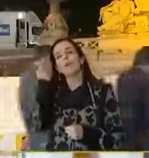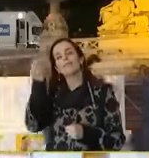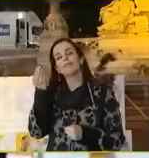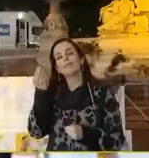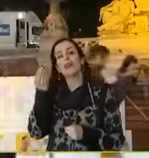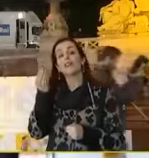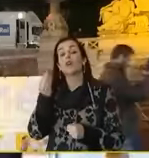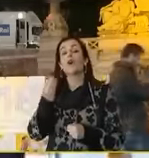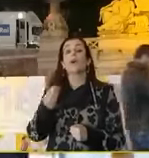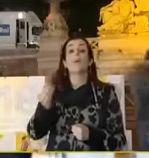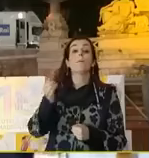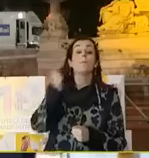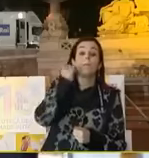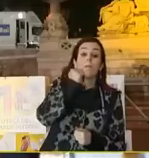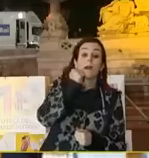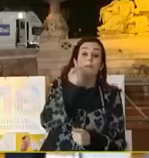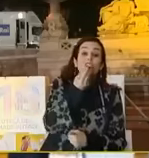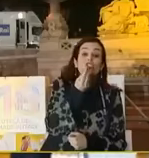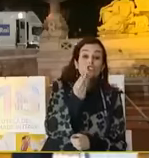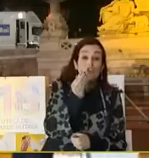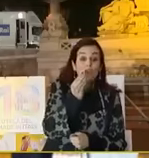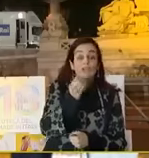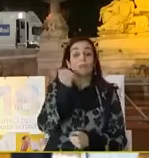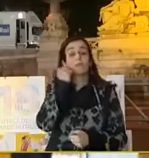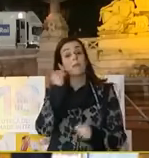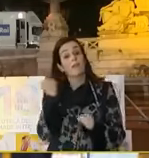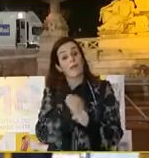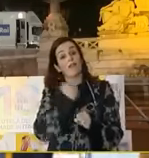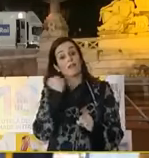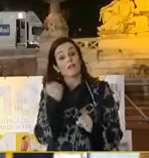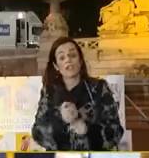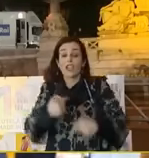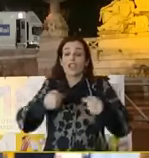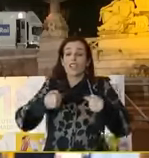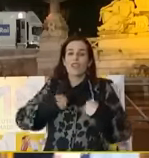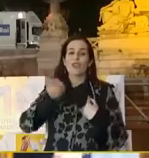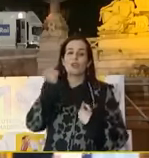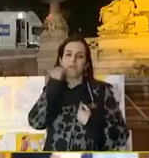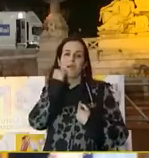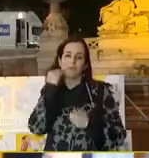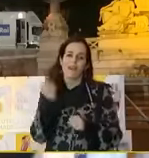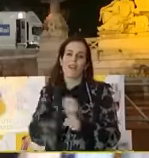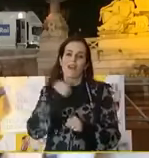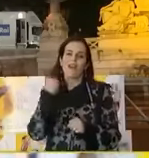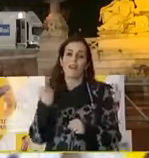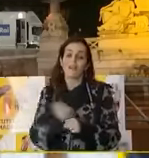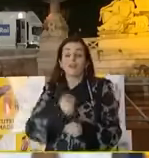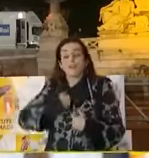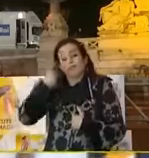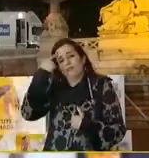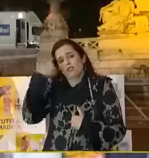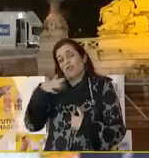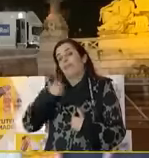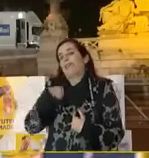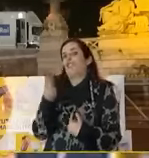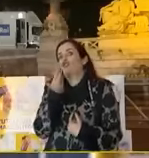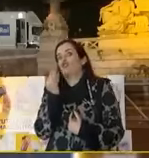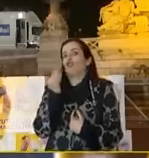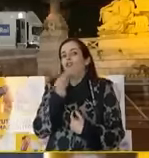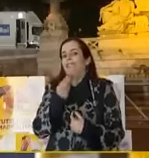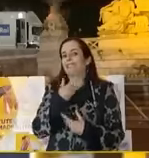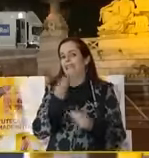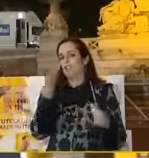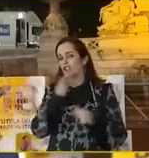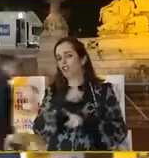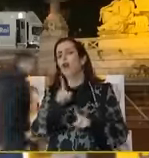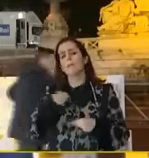giovani mamme, lavoratrici. Io sono una mamma lavoratrice, quindi lo so bene, magari non tanto giovane ormai, però insomma mamma